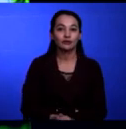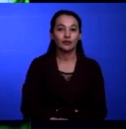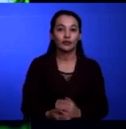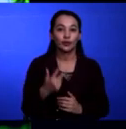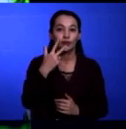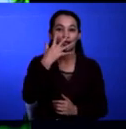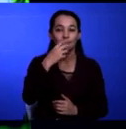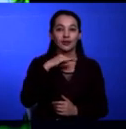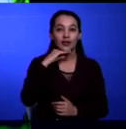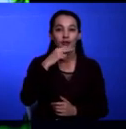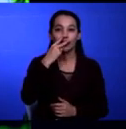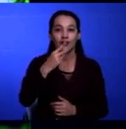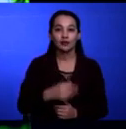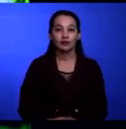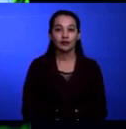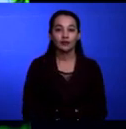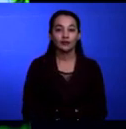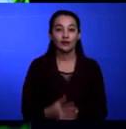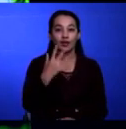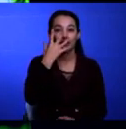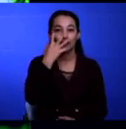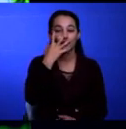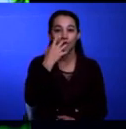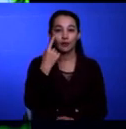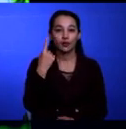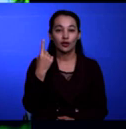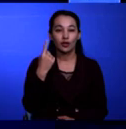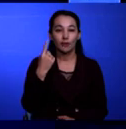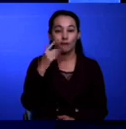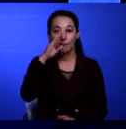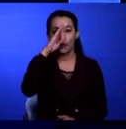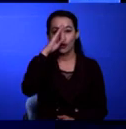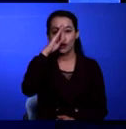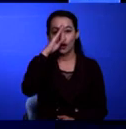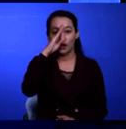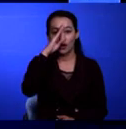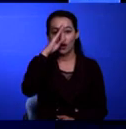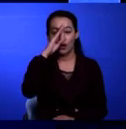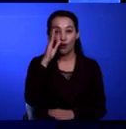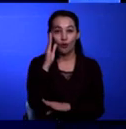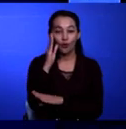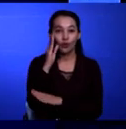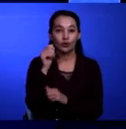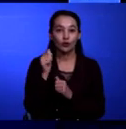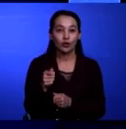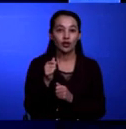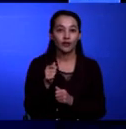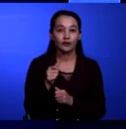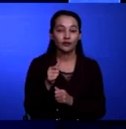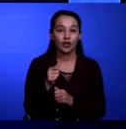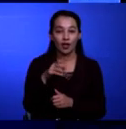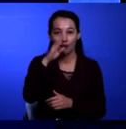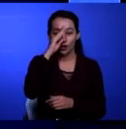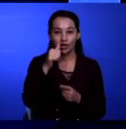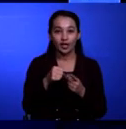Uchinchi rasmga diqqat qilamiz. Ushbu rasmda bir bola o'tin yoryapti. Bolaga ism